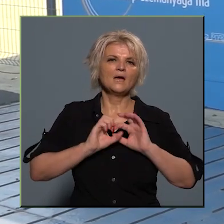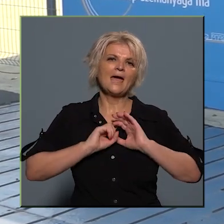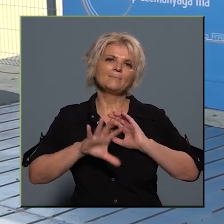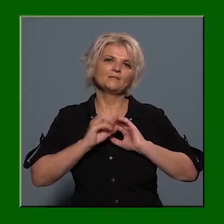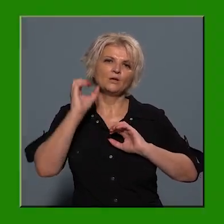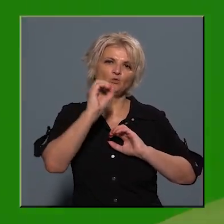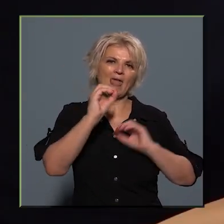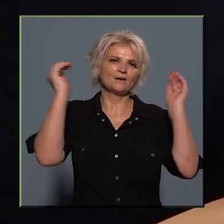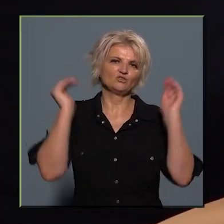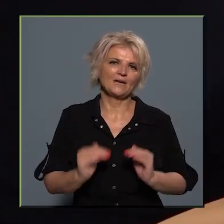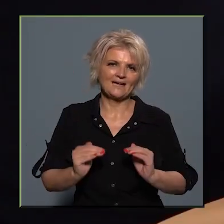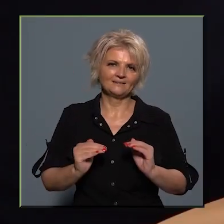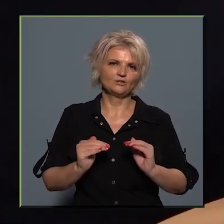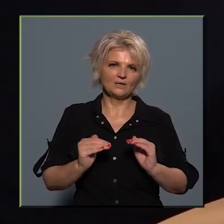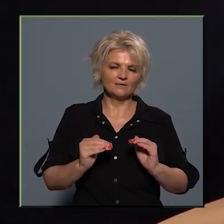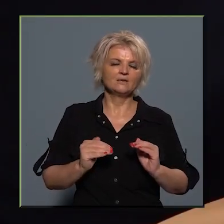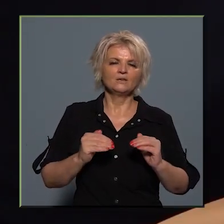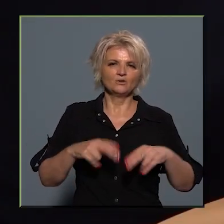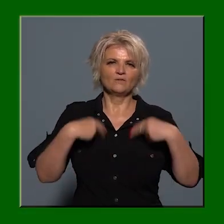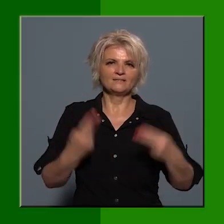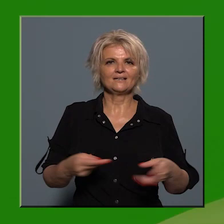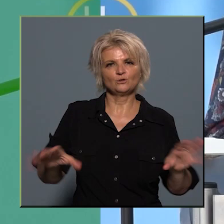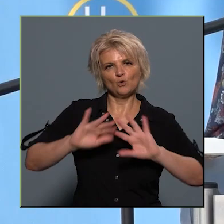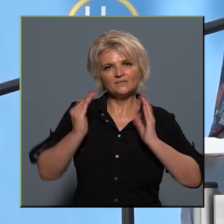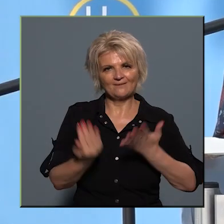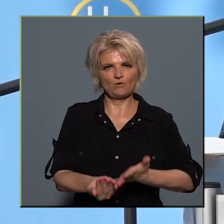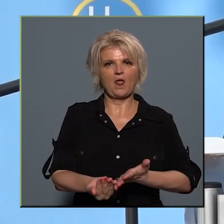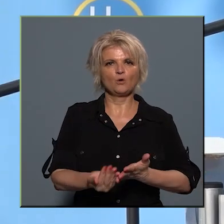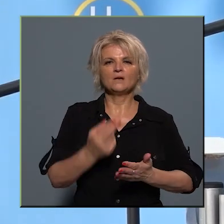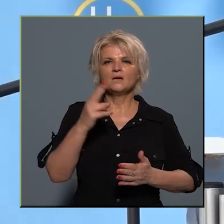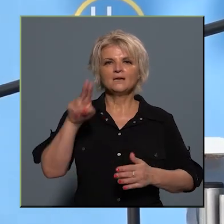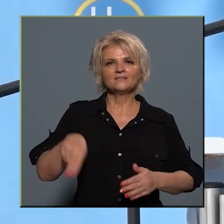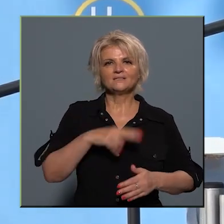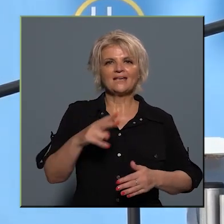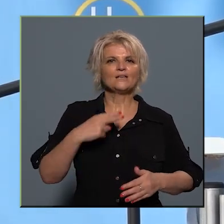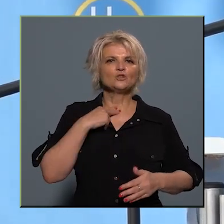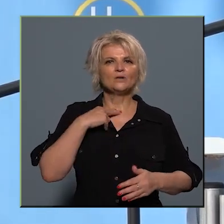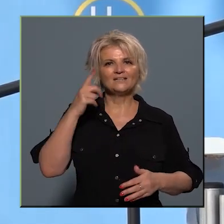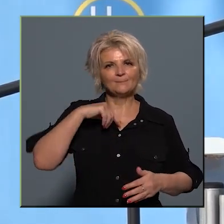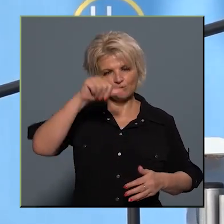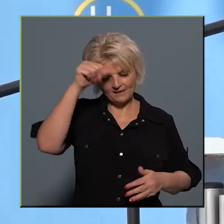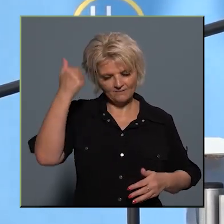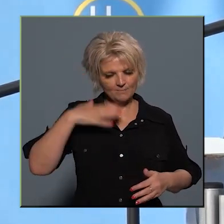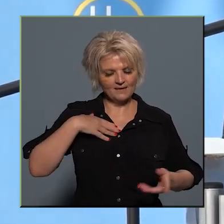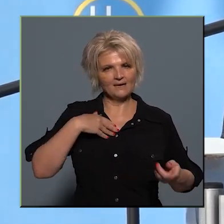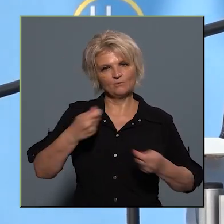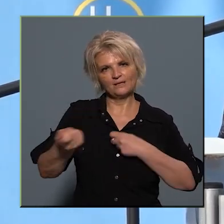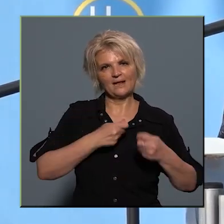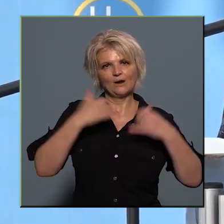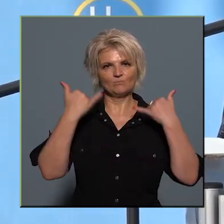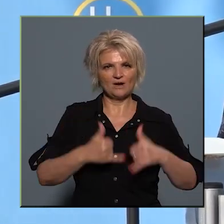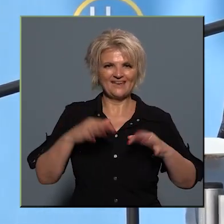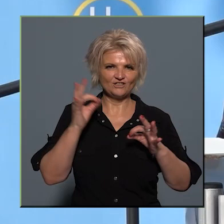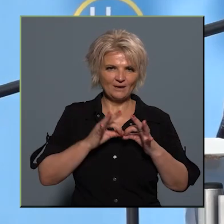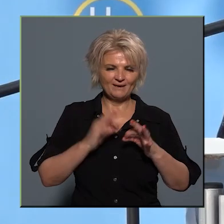nullára csökkentése. Következzen tehát összefoglalónk. Szentgyörgyi Tibor vagyok, én moderálom a mai eseményt.